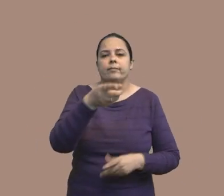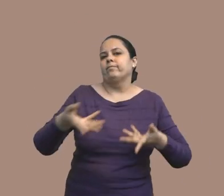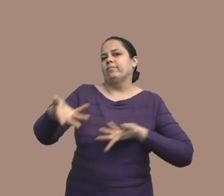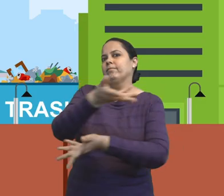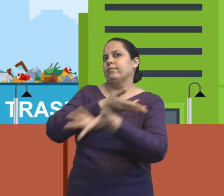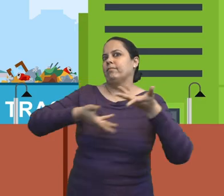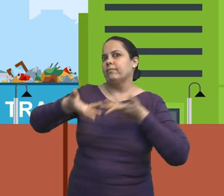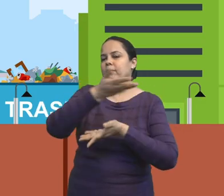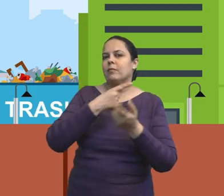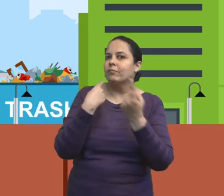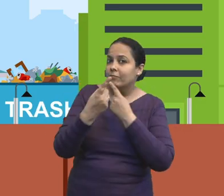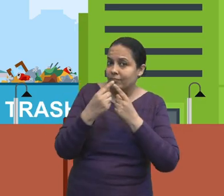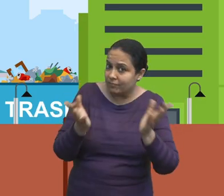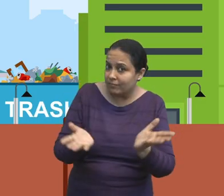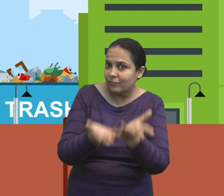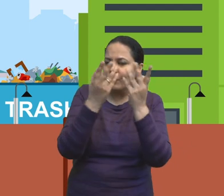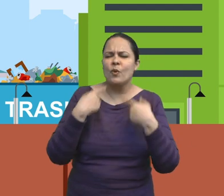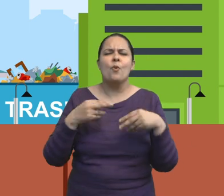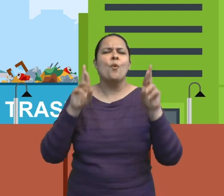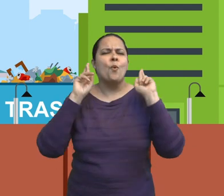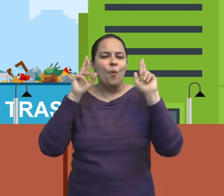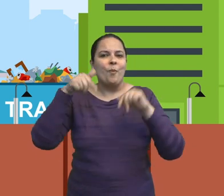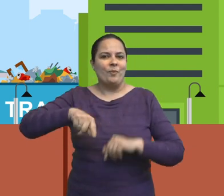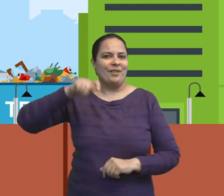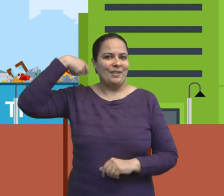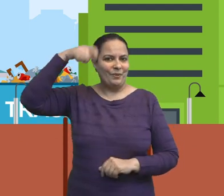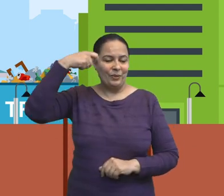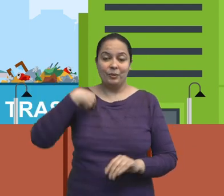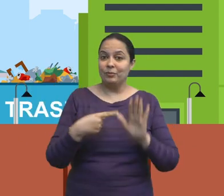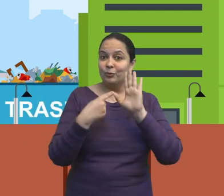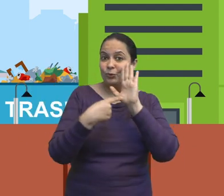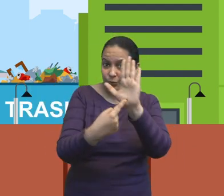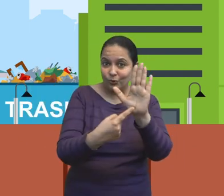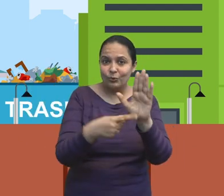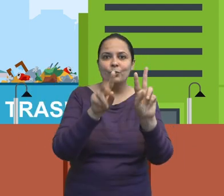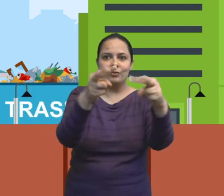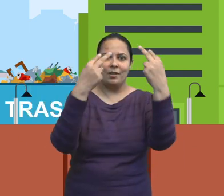कीजिए। आशा करते हैं आपको यह वीडियो पसंद आए।